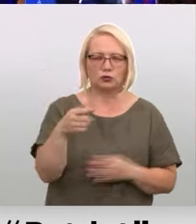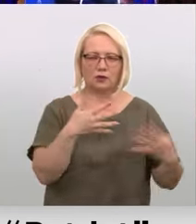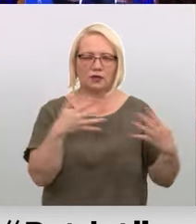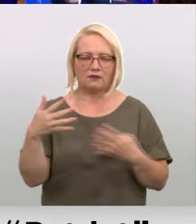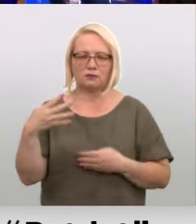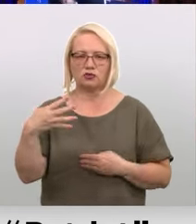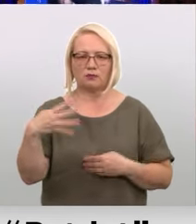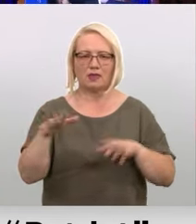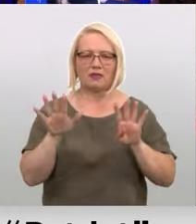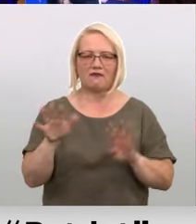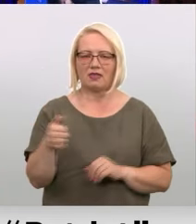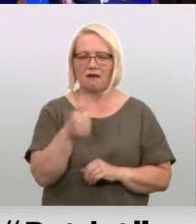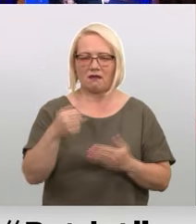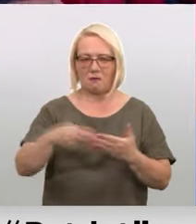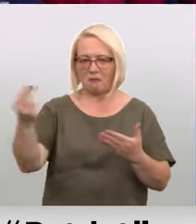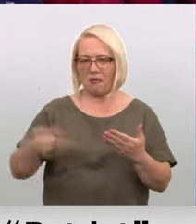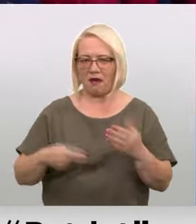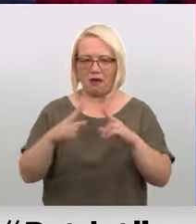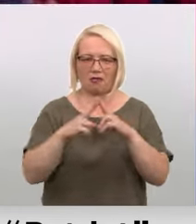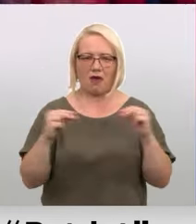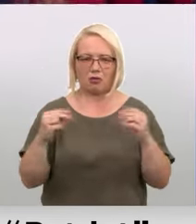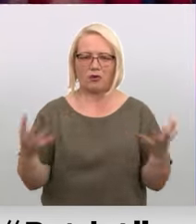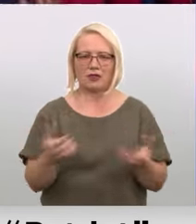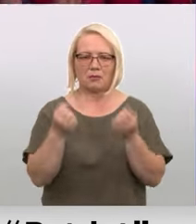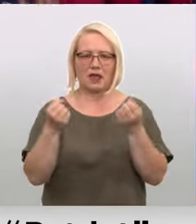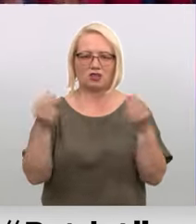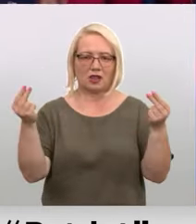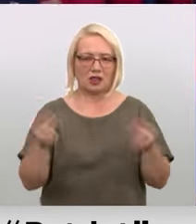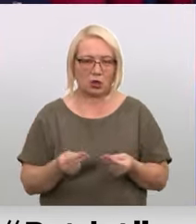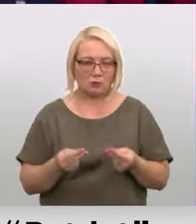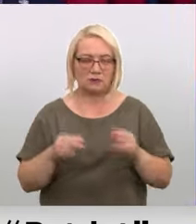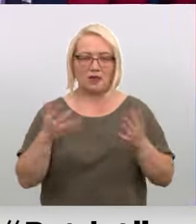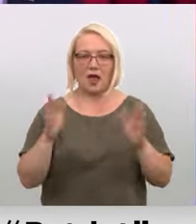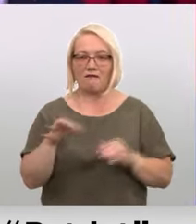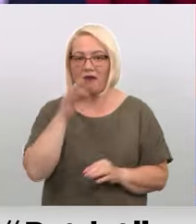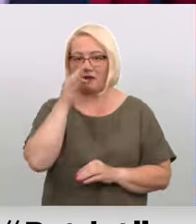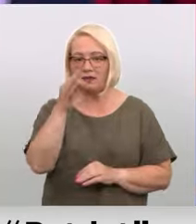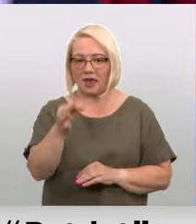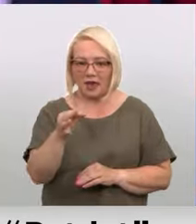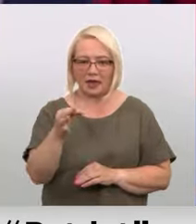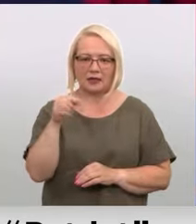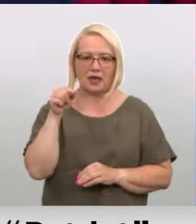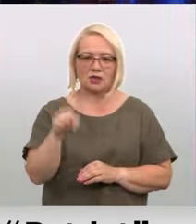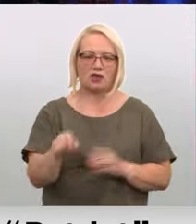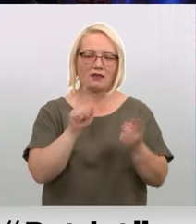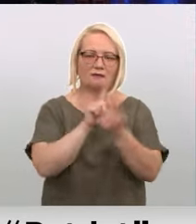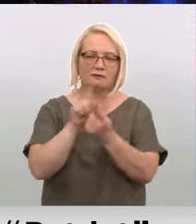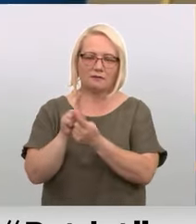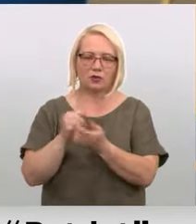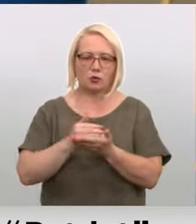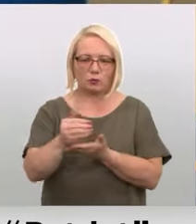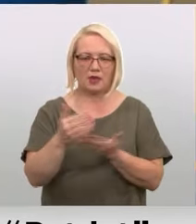1949. Gadā tika parakstīts NATO dibināšanas līgums. Bet, kā var redzēt, tad mums šeit doorstepi turpinās. Šobrīd